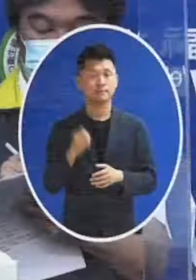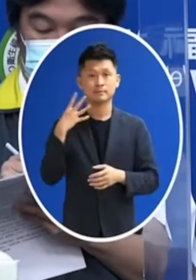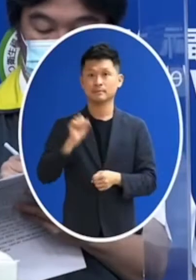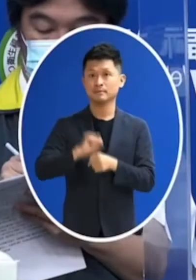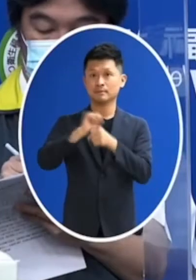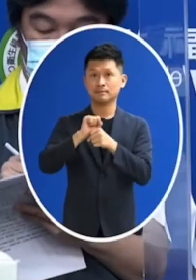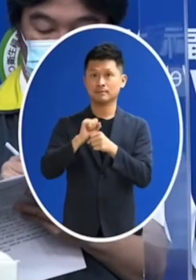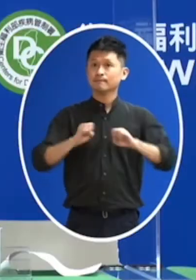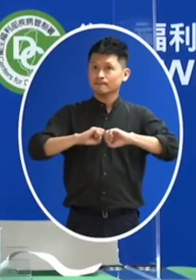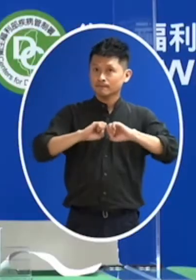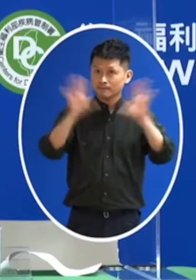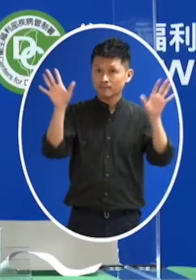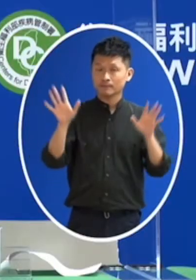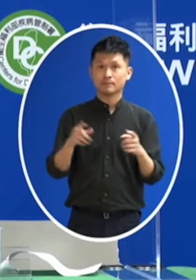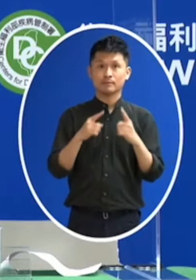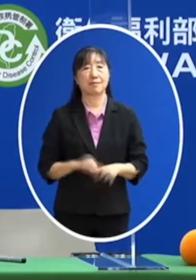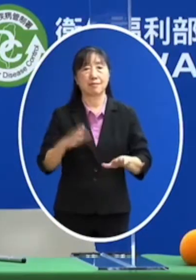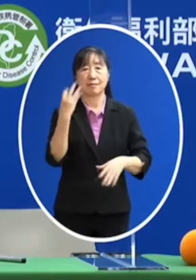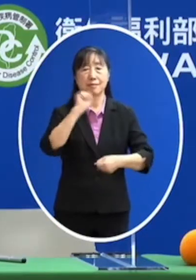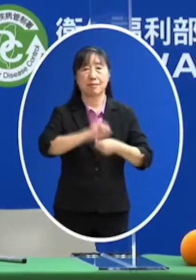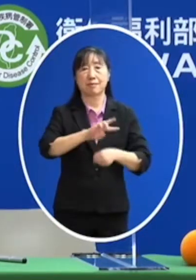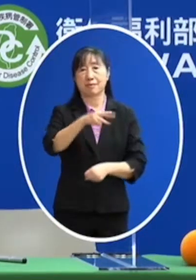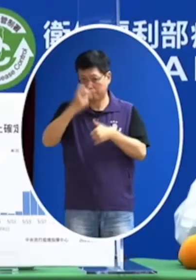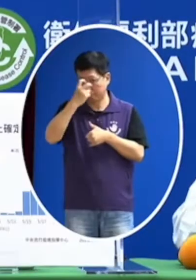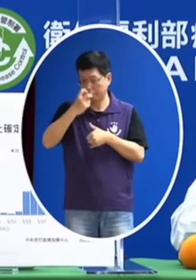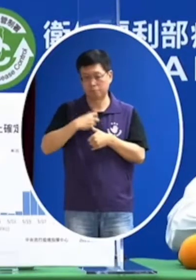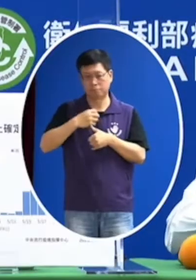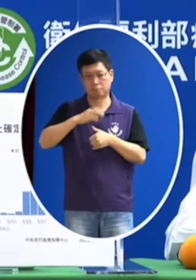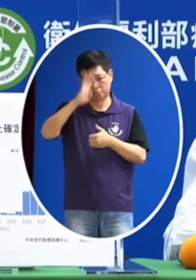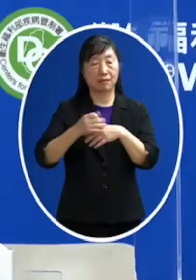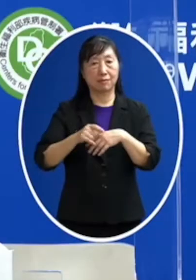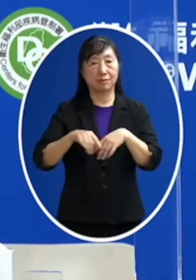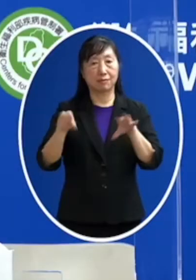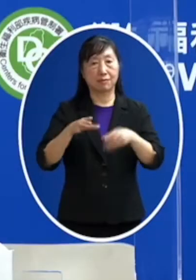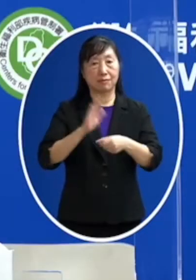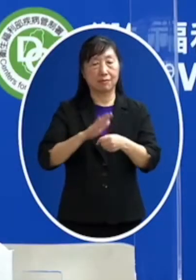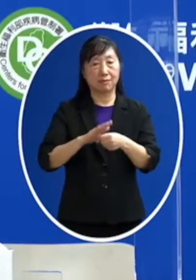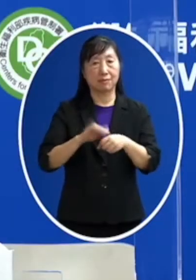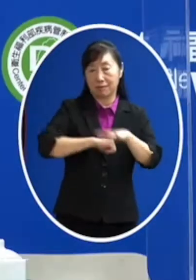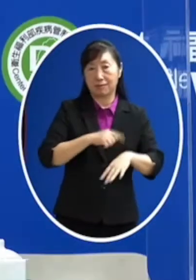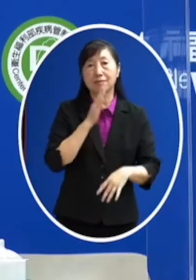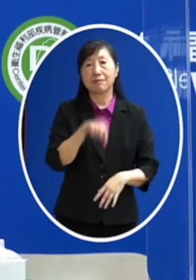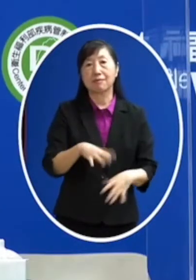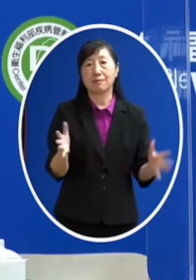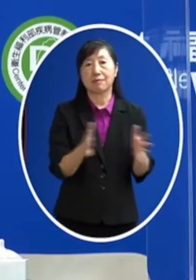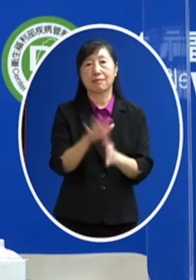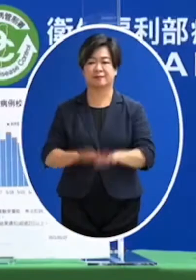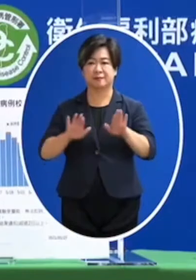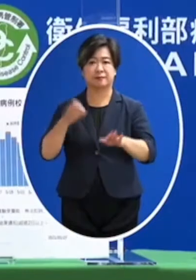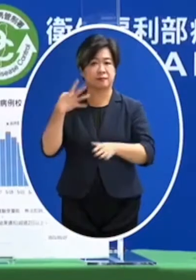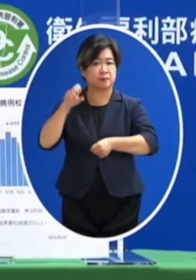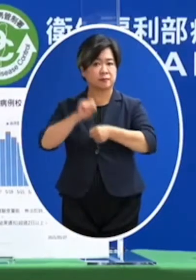的275例、295例、315例、323例、595案、